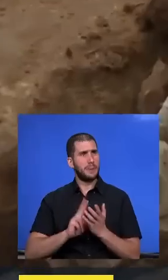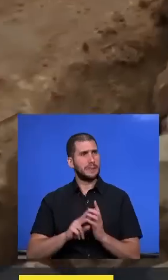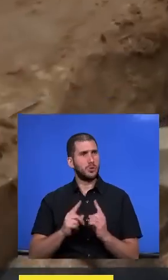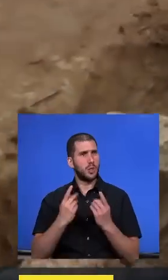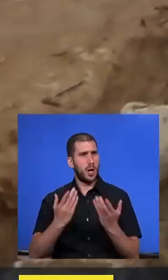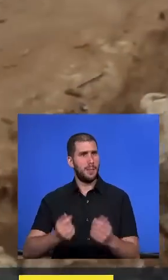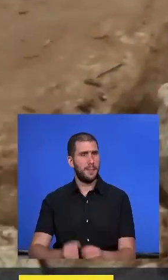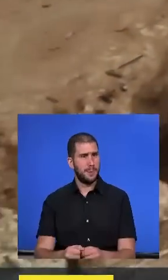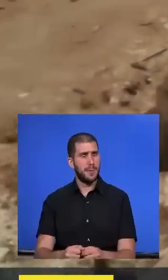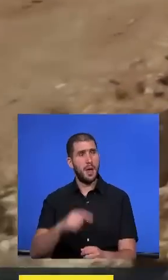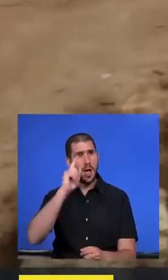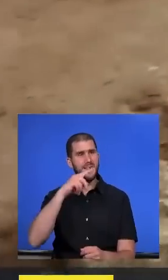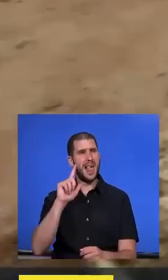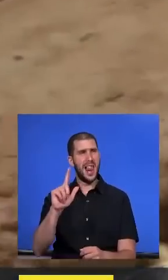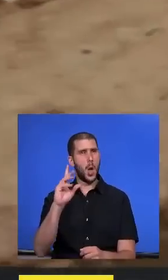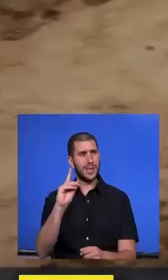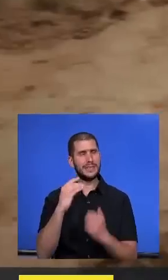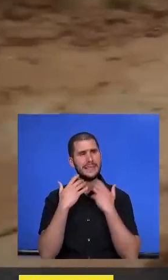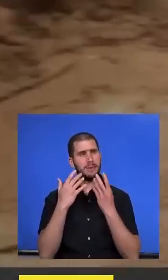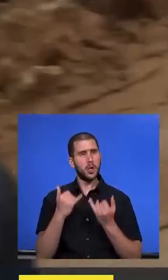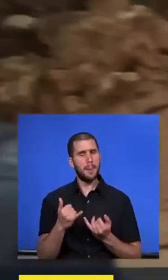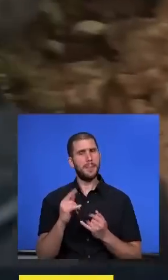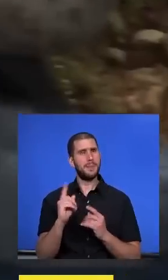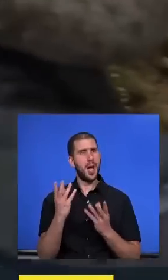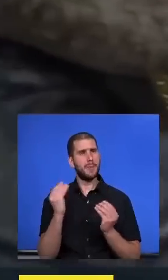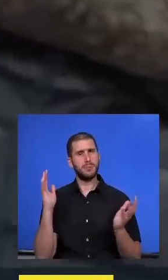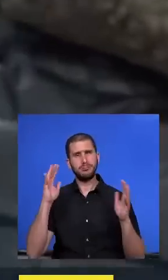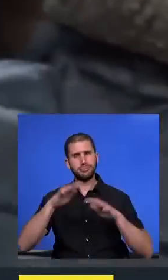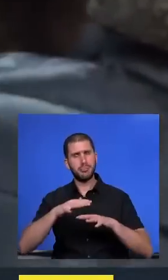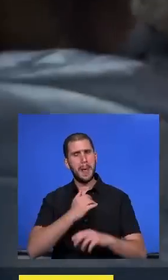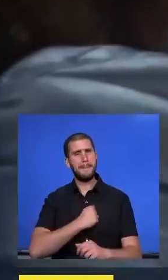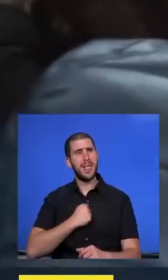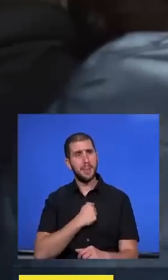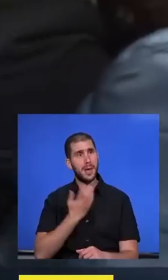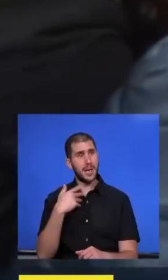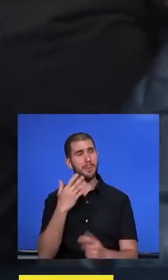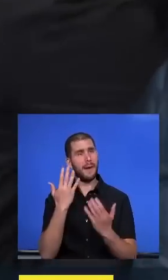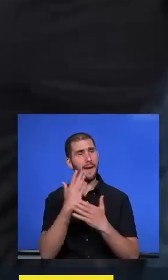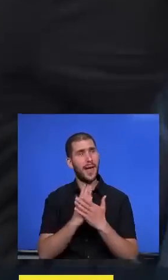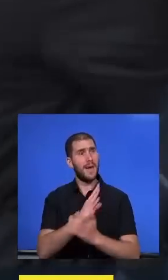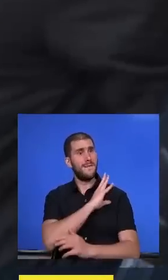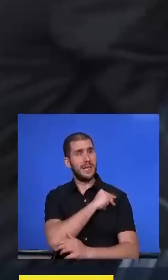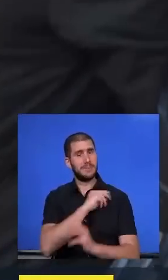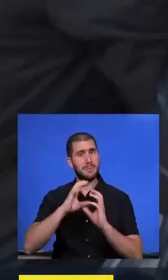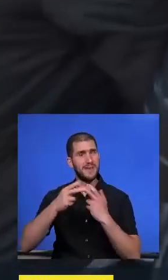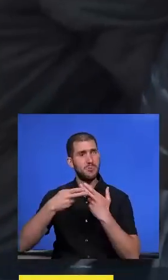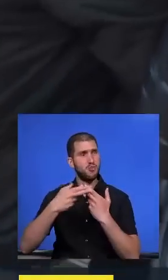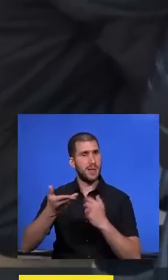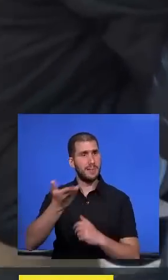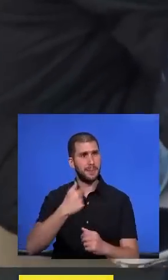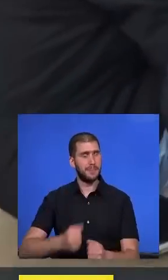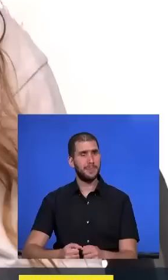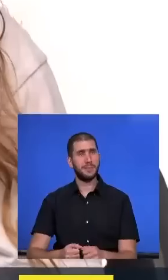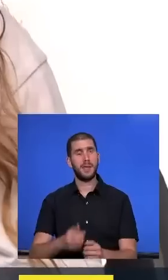שקרה. האב, ליאודי, סיפר היום כי בין המוני המנחמים היו גם מספר פלסטינים מכפרים שכנים. I've